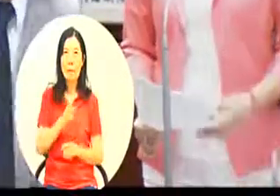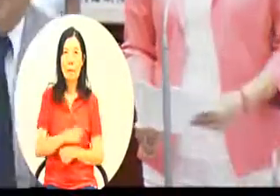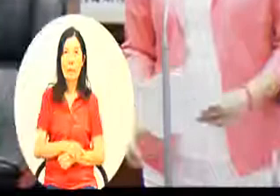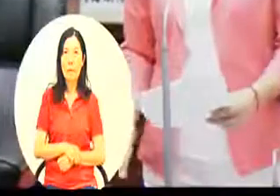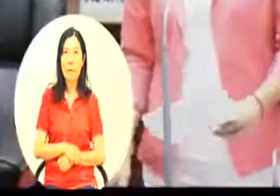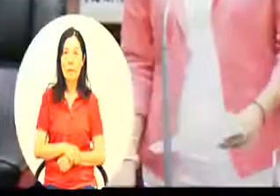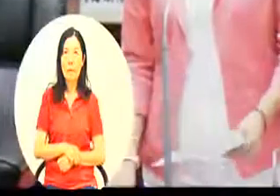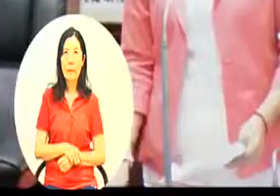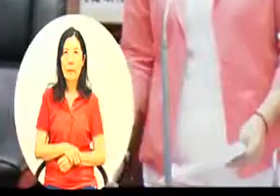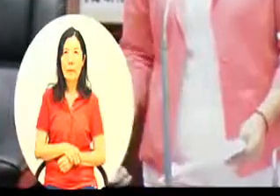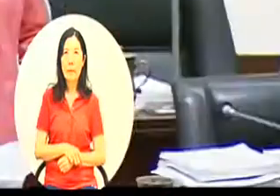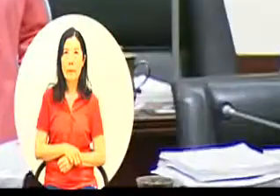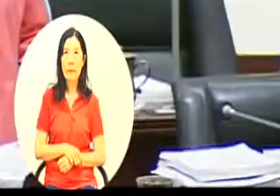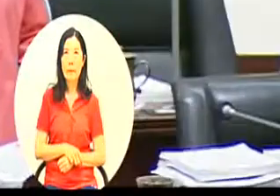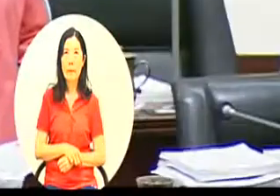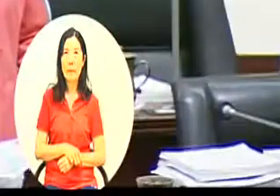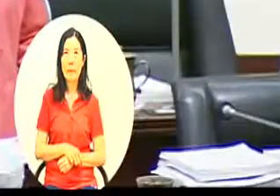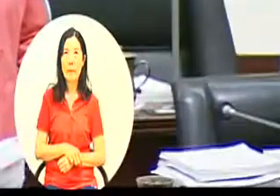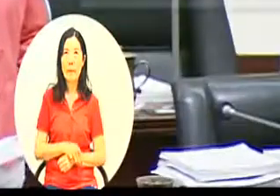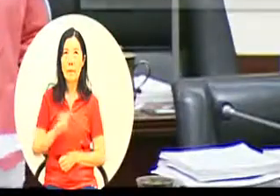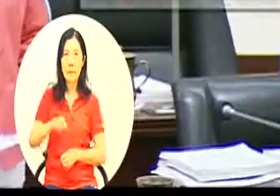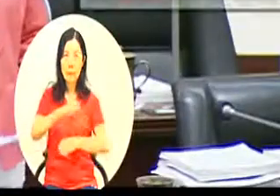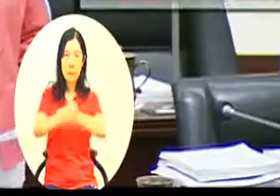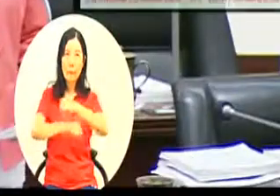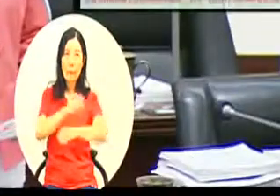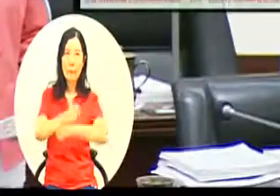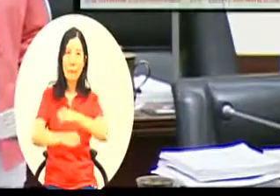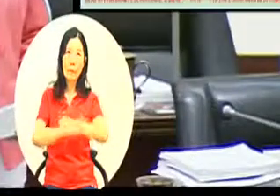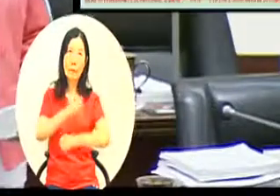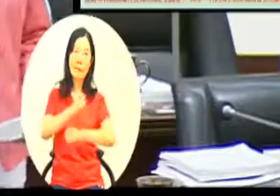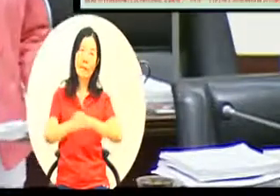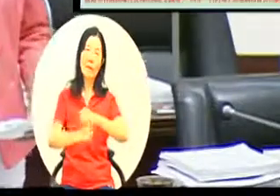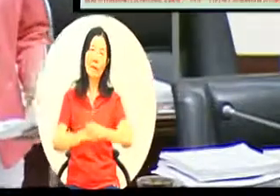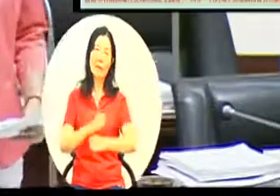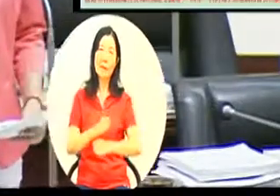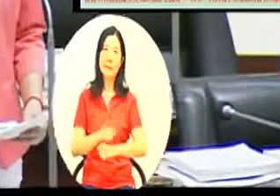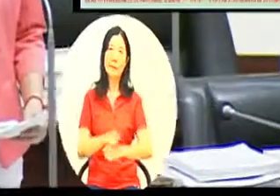好，这个活动真的是